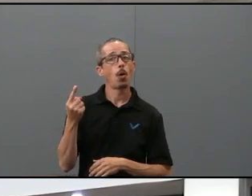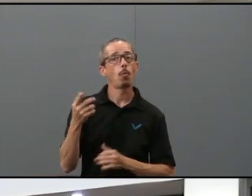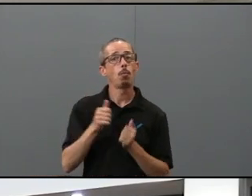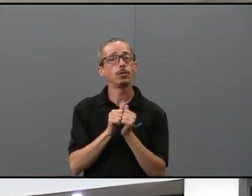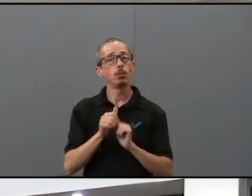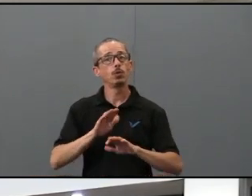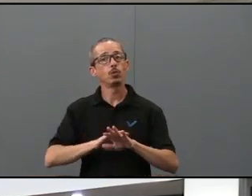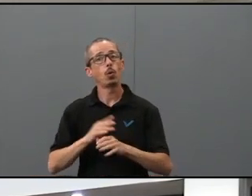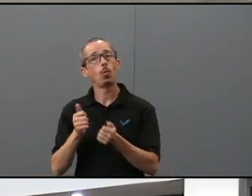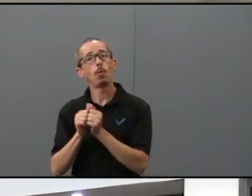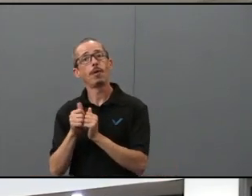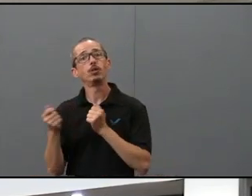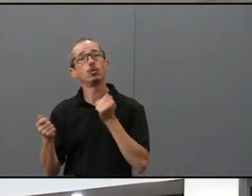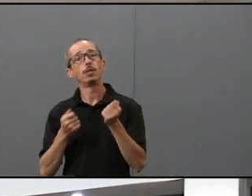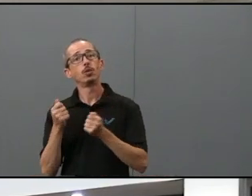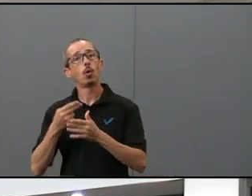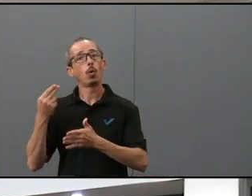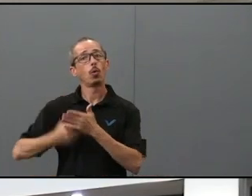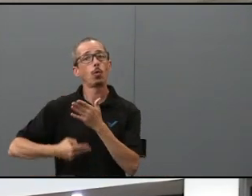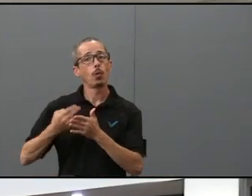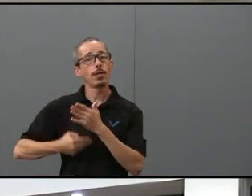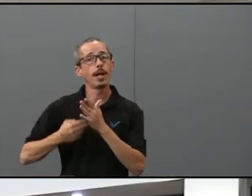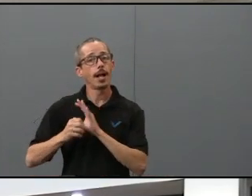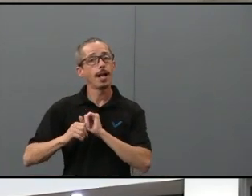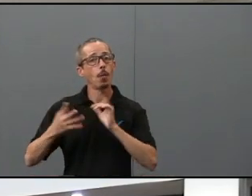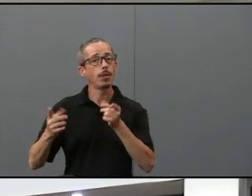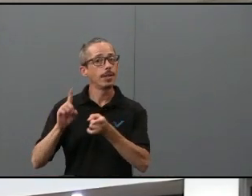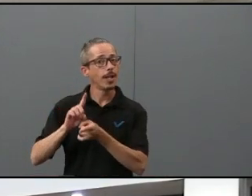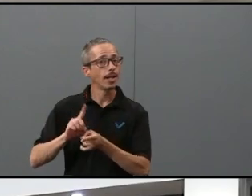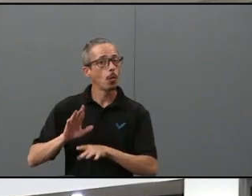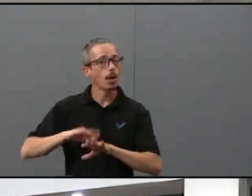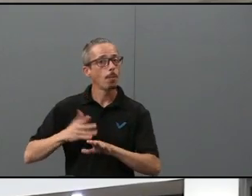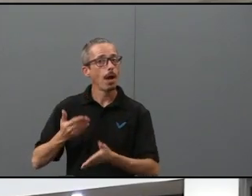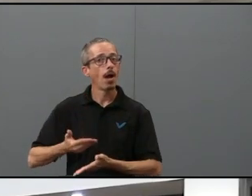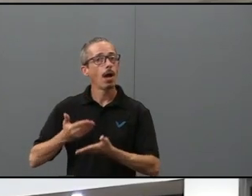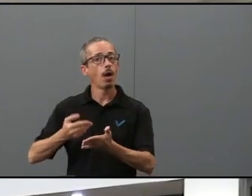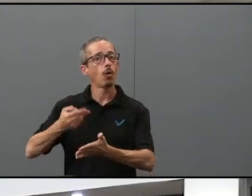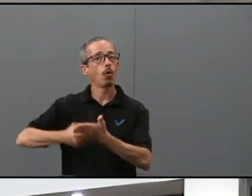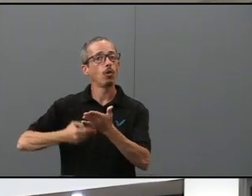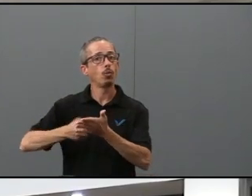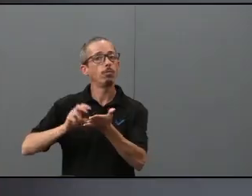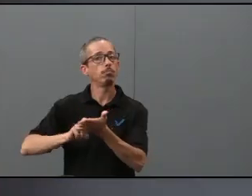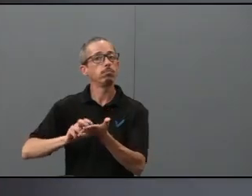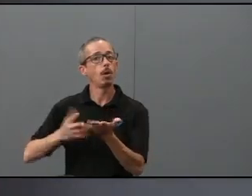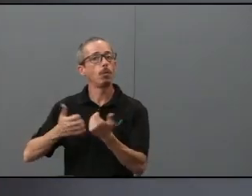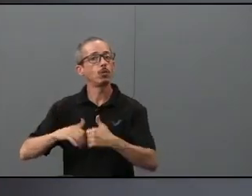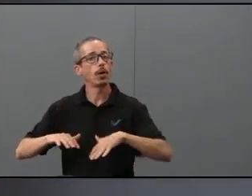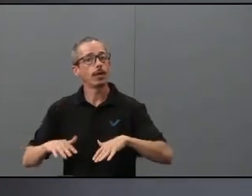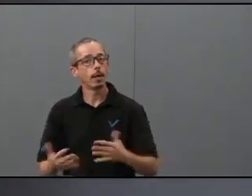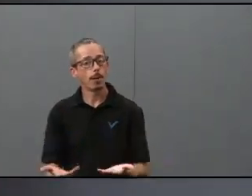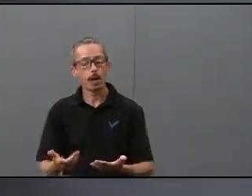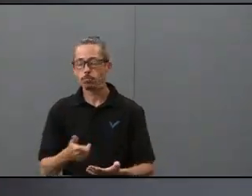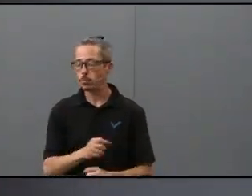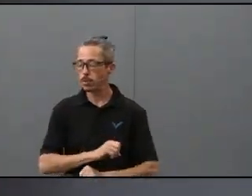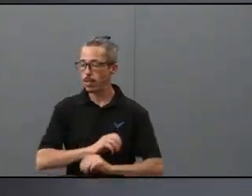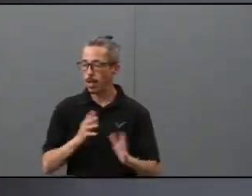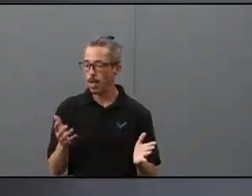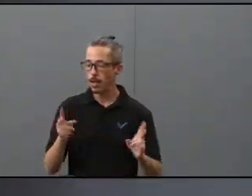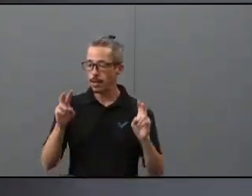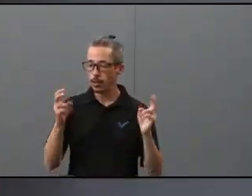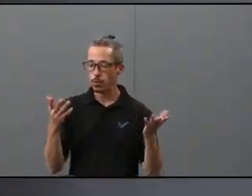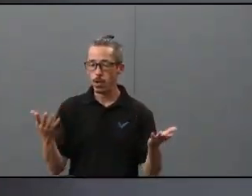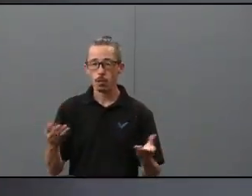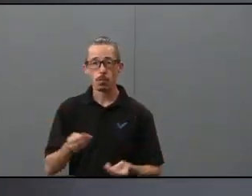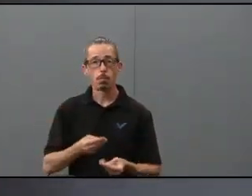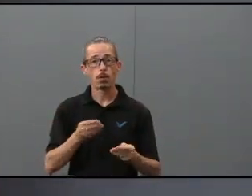modifiant le règlement sur la gestion contractuelle afin de clarifier les méthodes de modification contractuelle l'objet est encore une fois très clair dans le titre